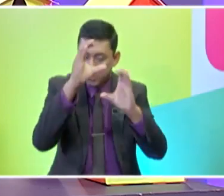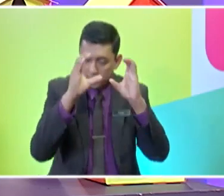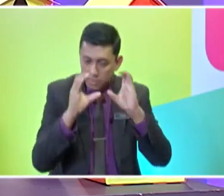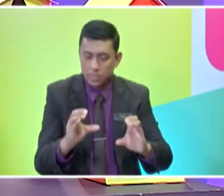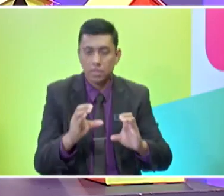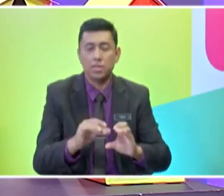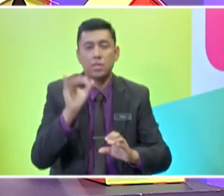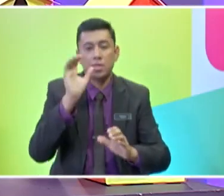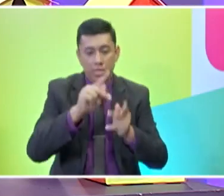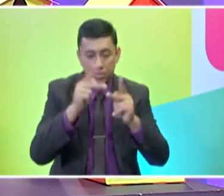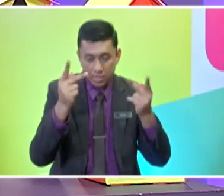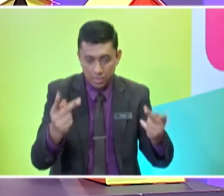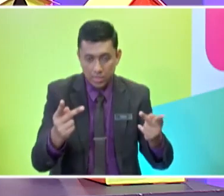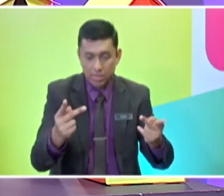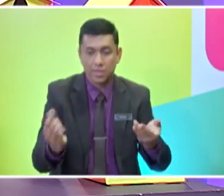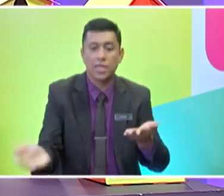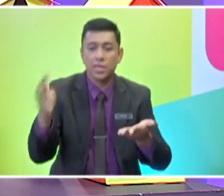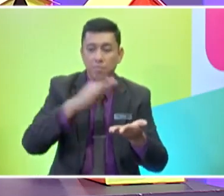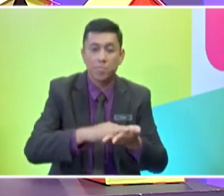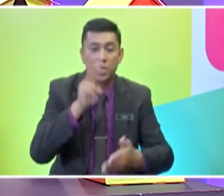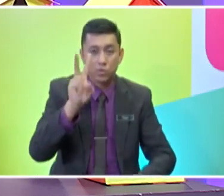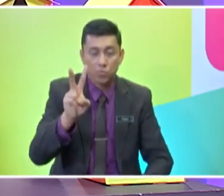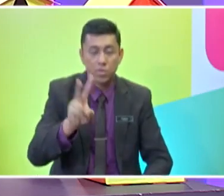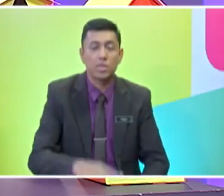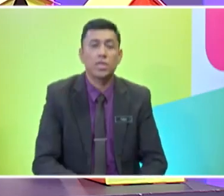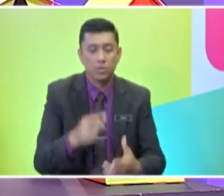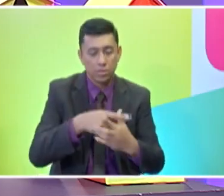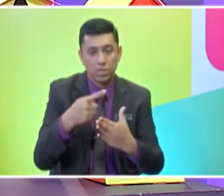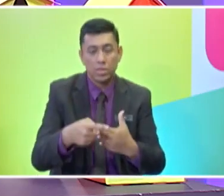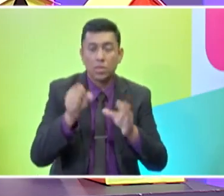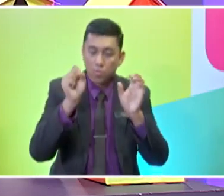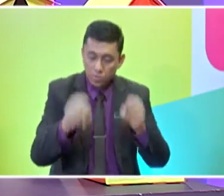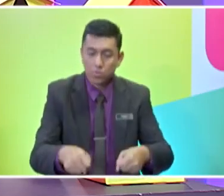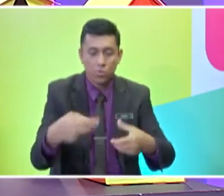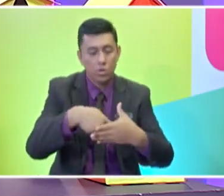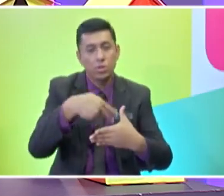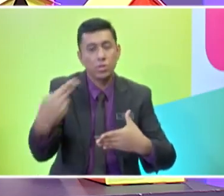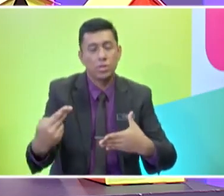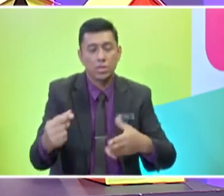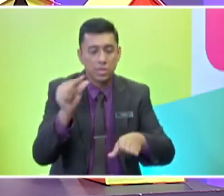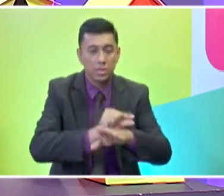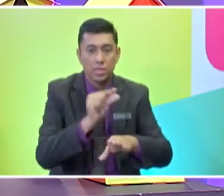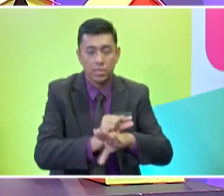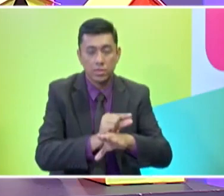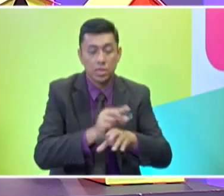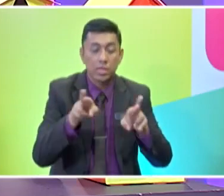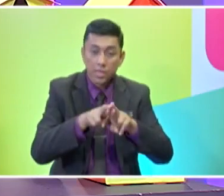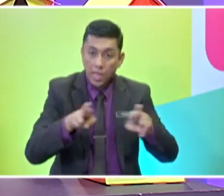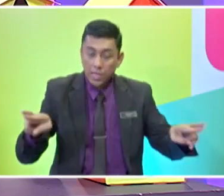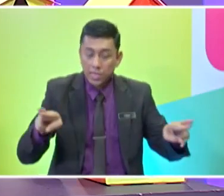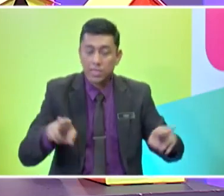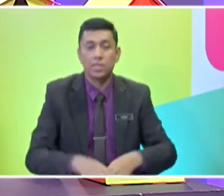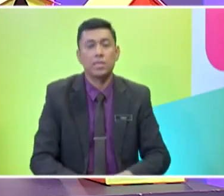menggunakan cat yang udah dilipat dua oke kemudian kita beli hasilkan sama Ade menggunakan garisan untuk menghasilkan